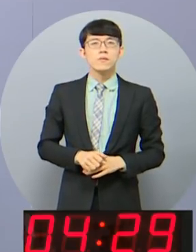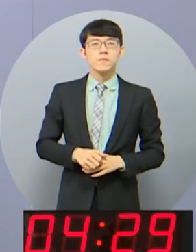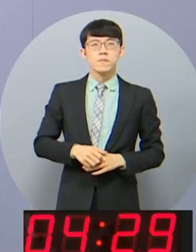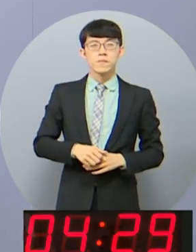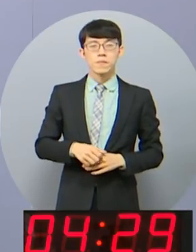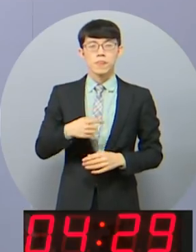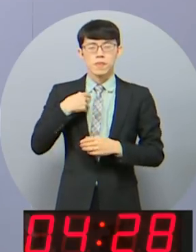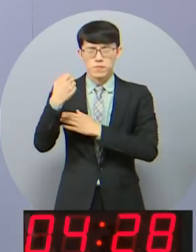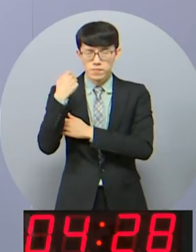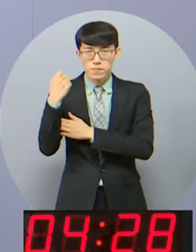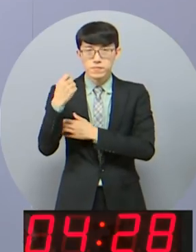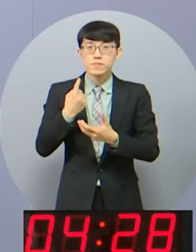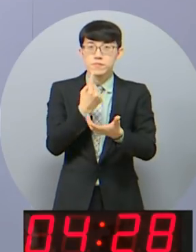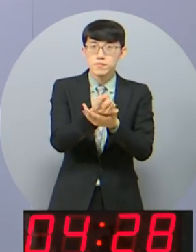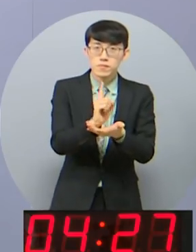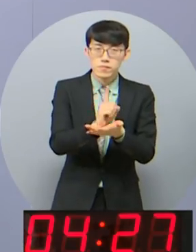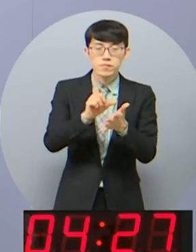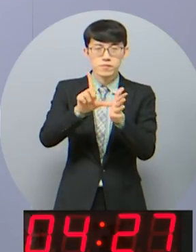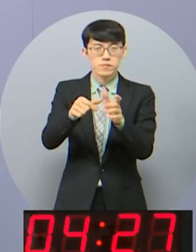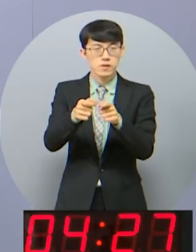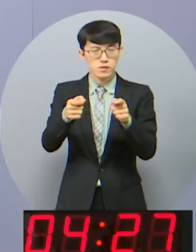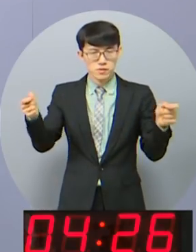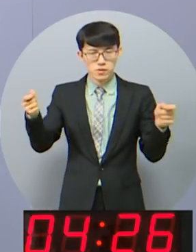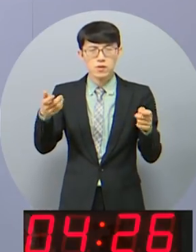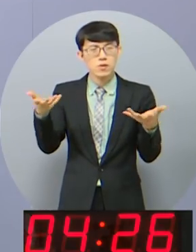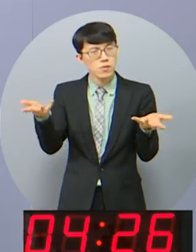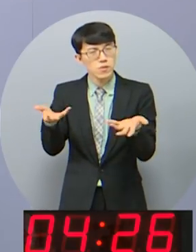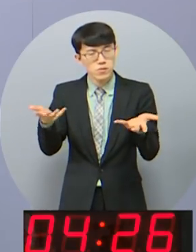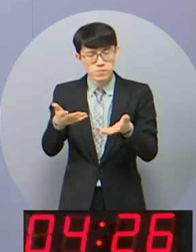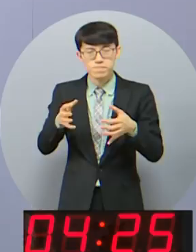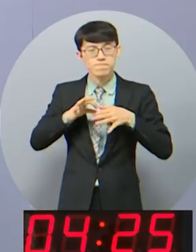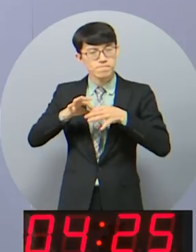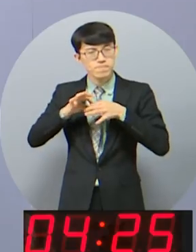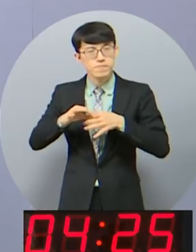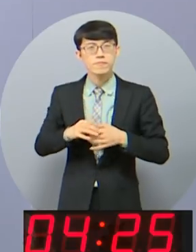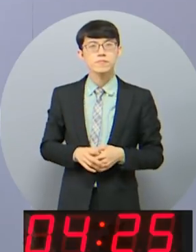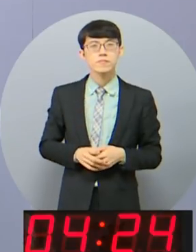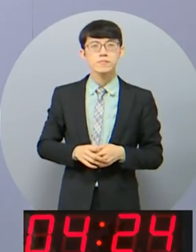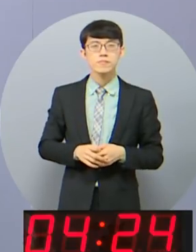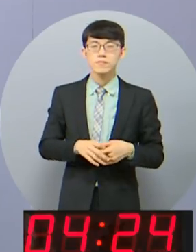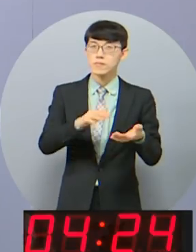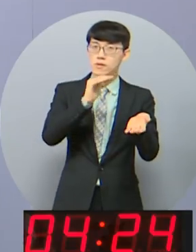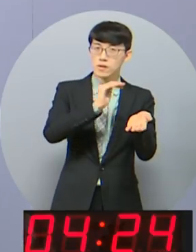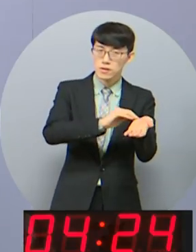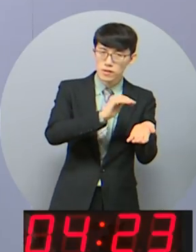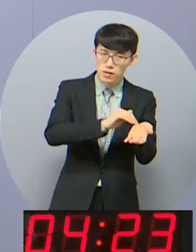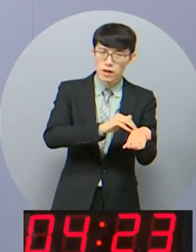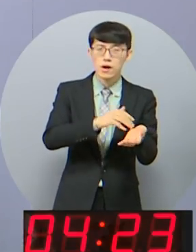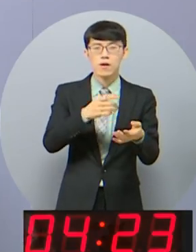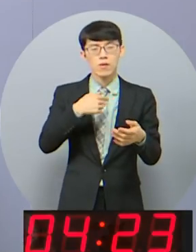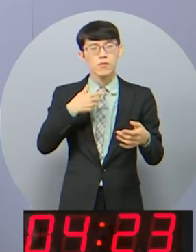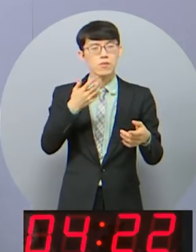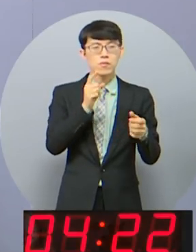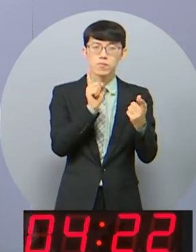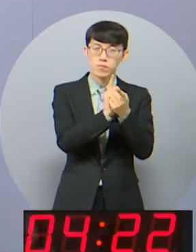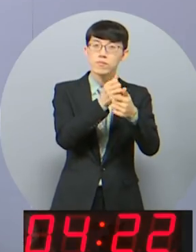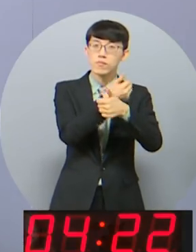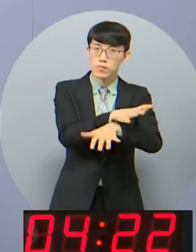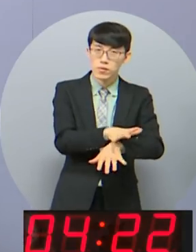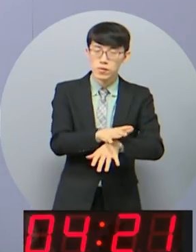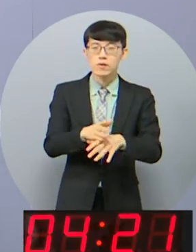积极参与注意长期照顾的问题，面对医疗与问题处理的经验与分